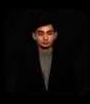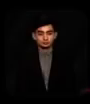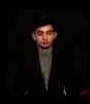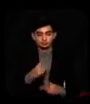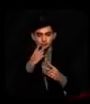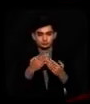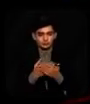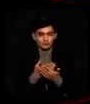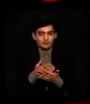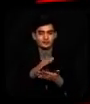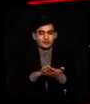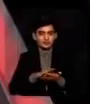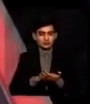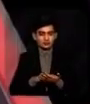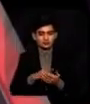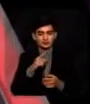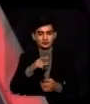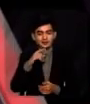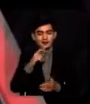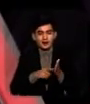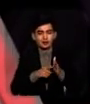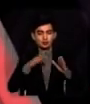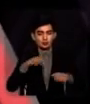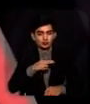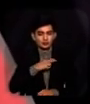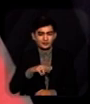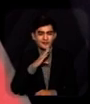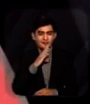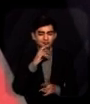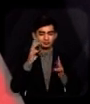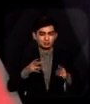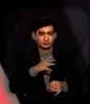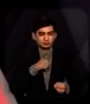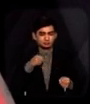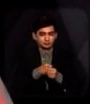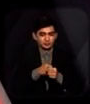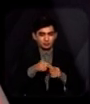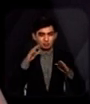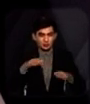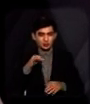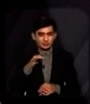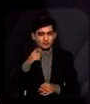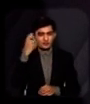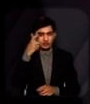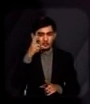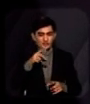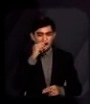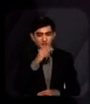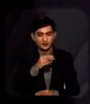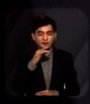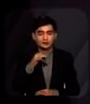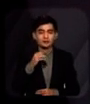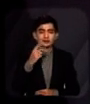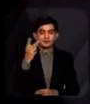Вы смотрите «Информбюро». Продолжаем выпуск. В Караганде скончалась девушка, пострадавшая в массовом ДТП по вине пьяного водителя. Две